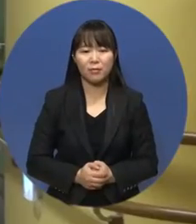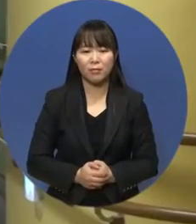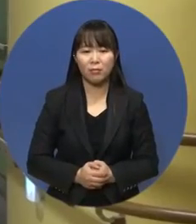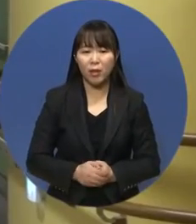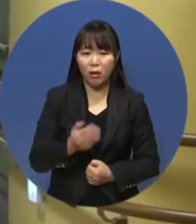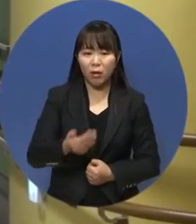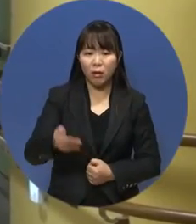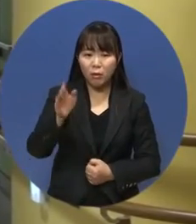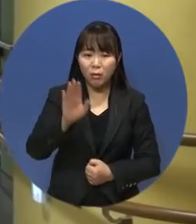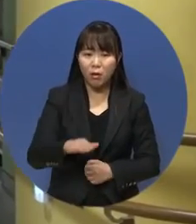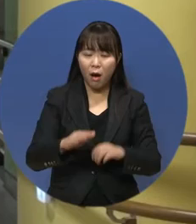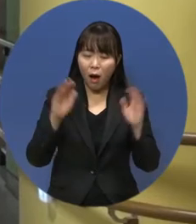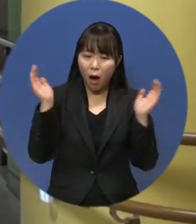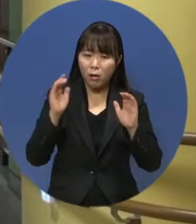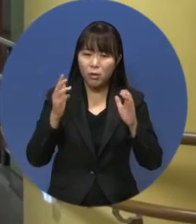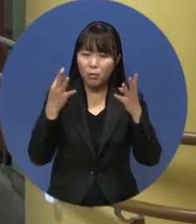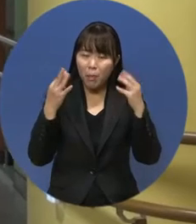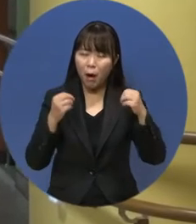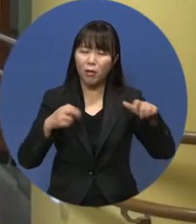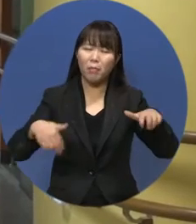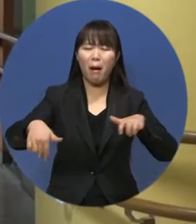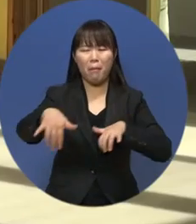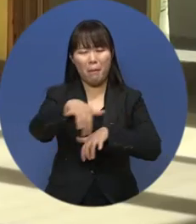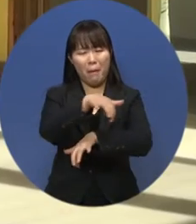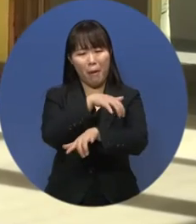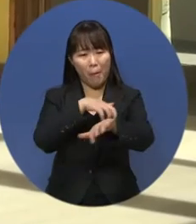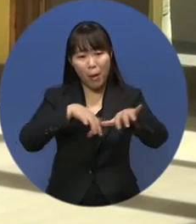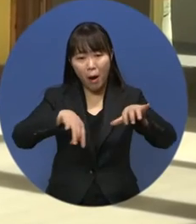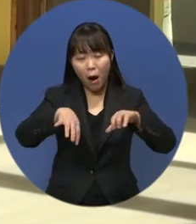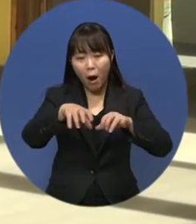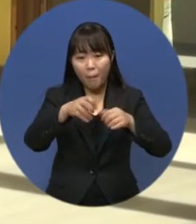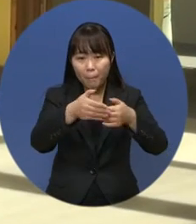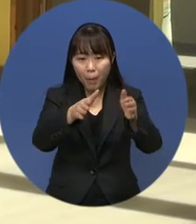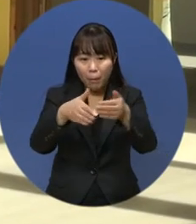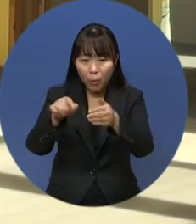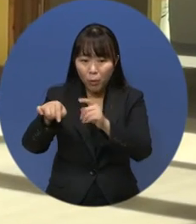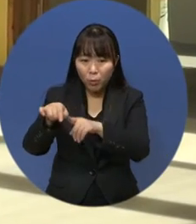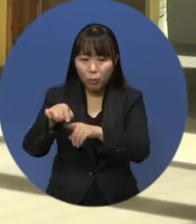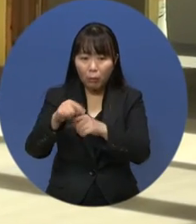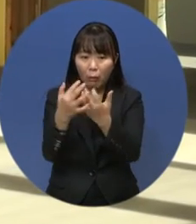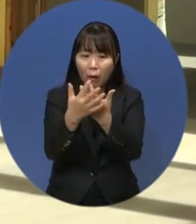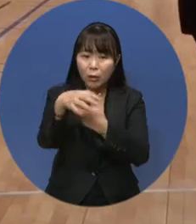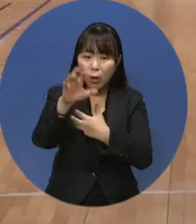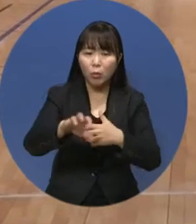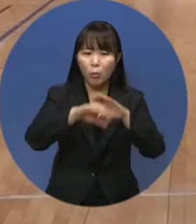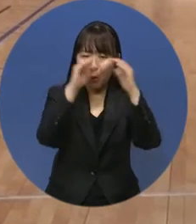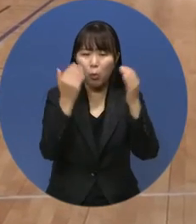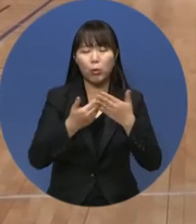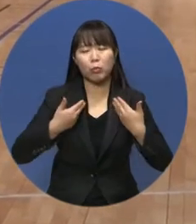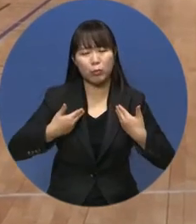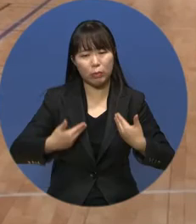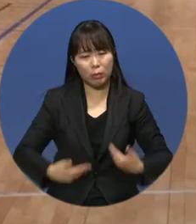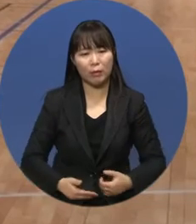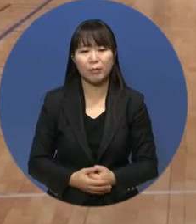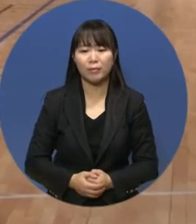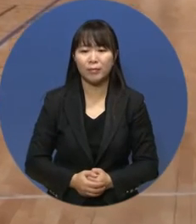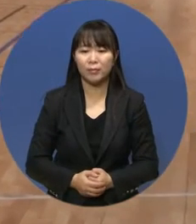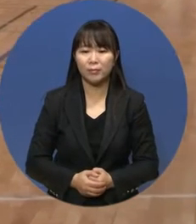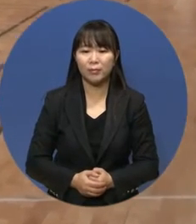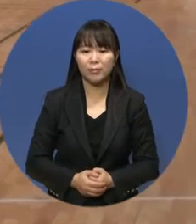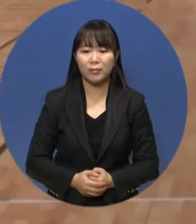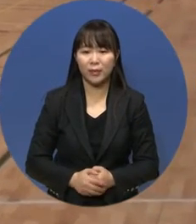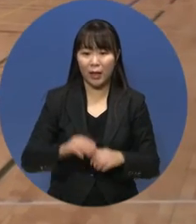하지만 학생들로 시끌벅적했다 할 교실도 강당 도 고요하기만 했습니다